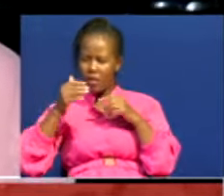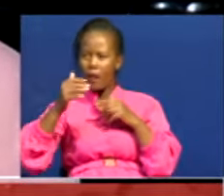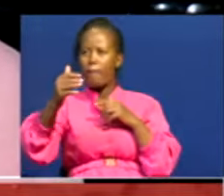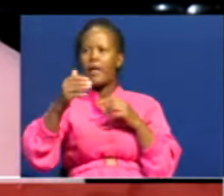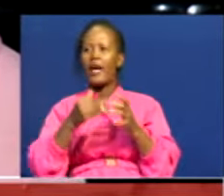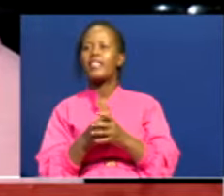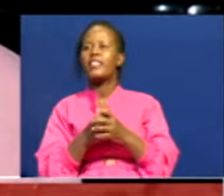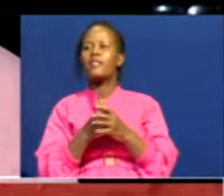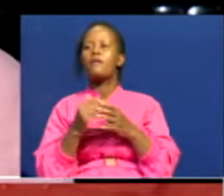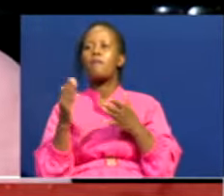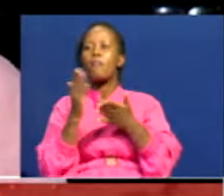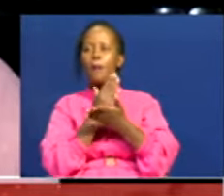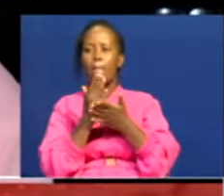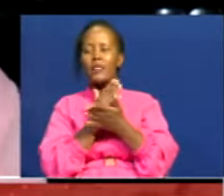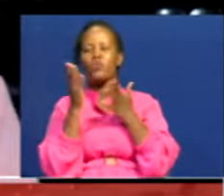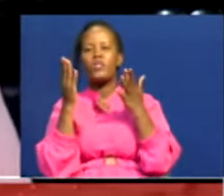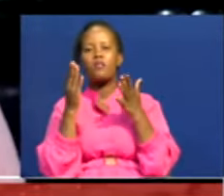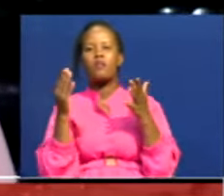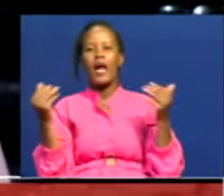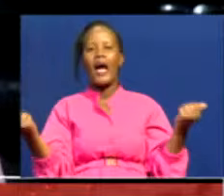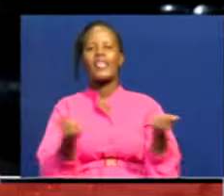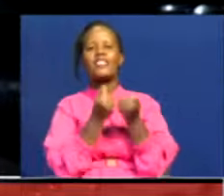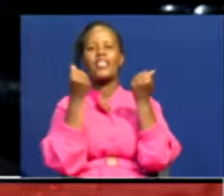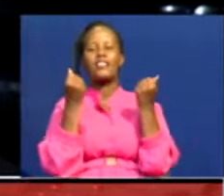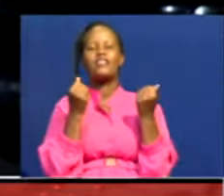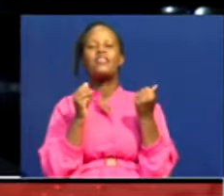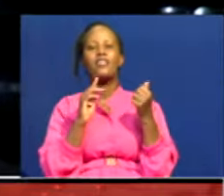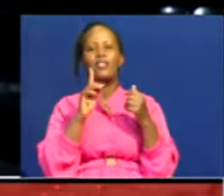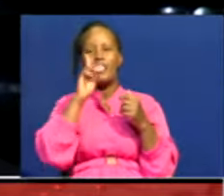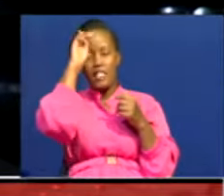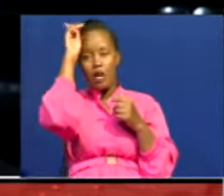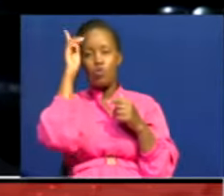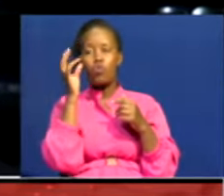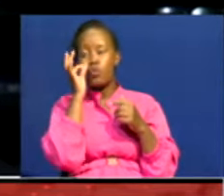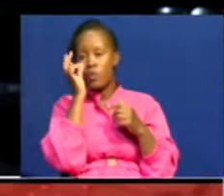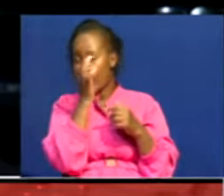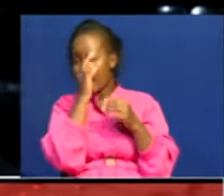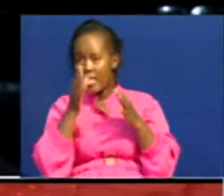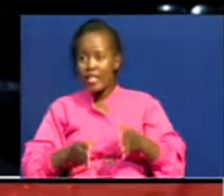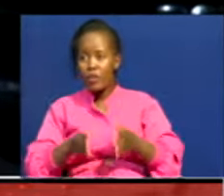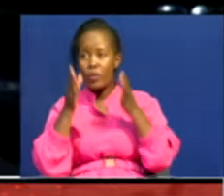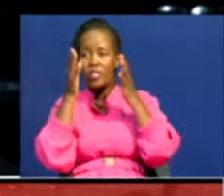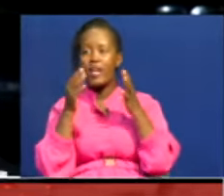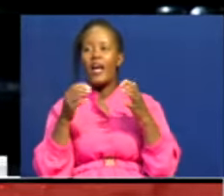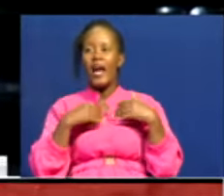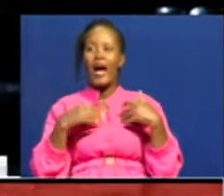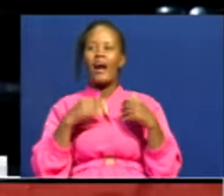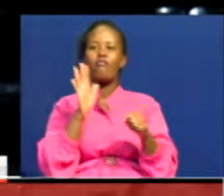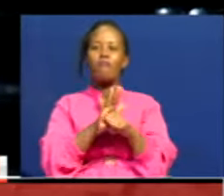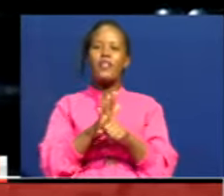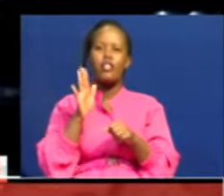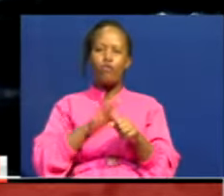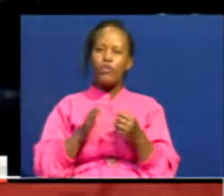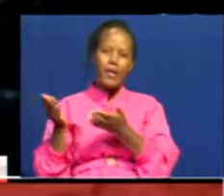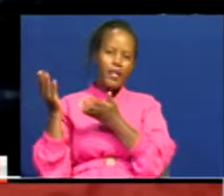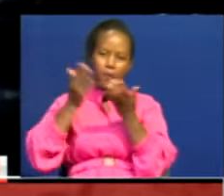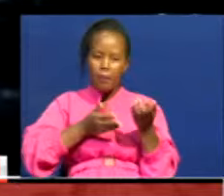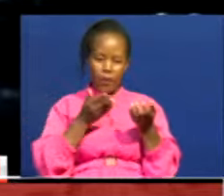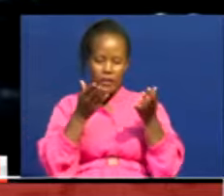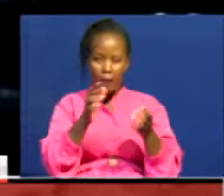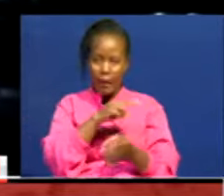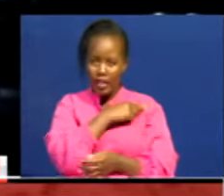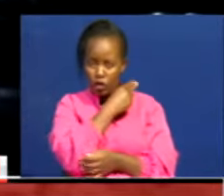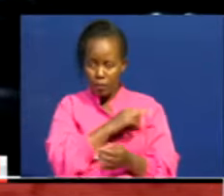between Daragua and Nyeri. Kwa hivyo kuna wengine wameletwa hapa. We have ensured